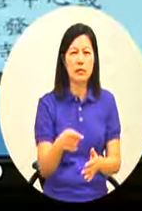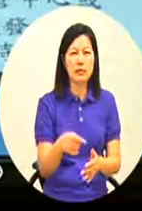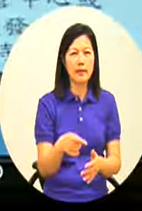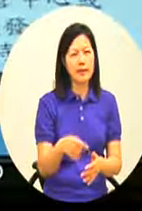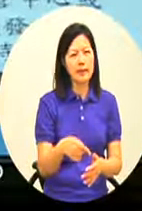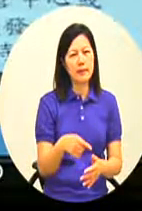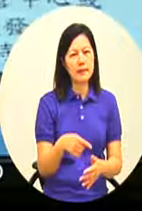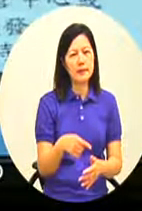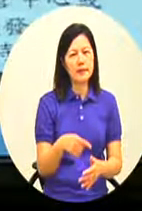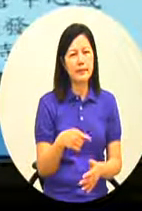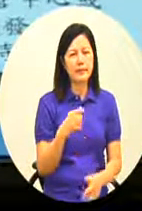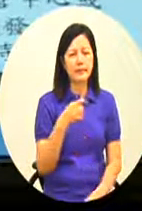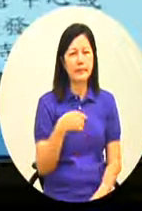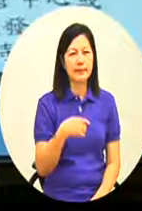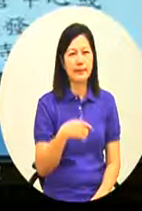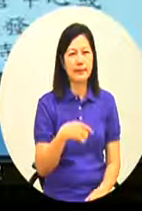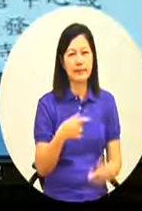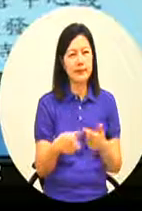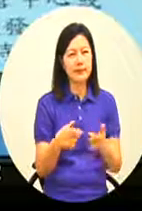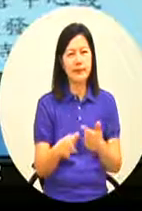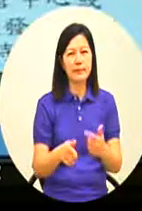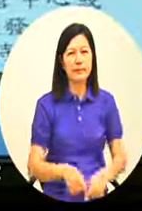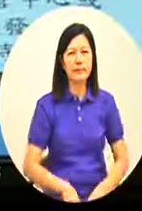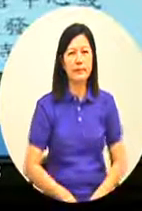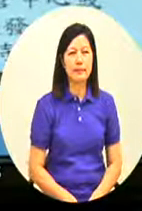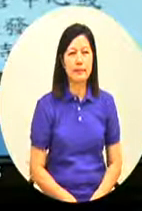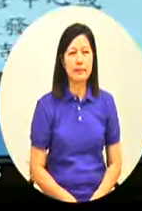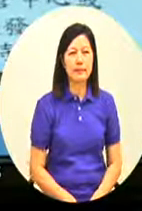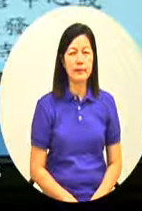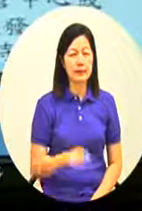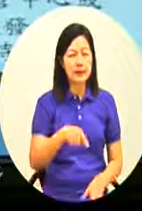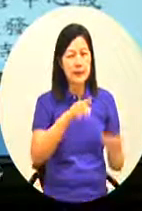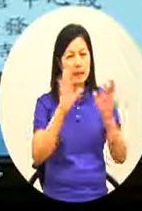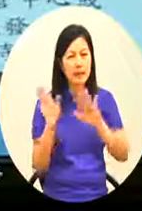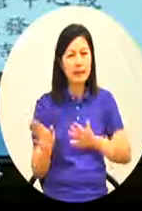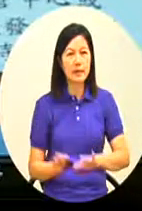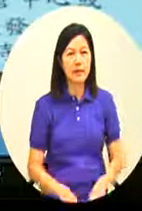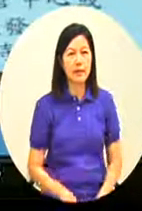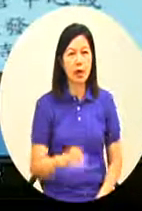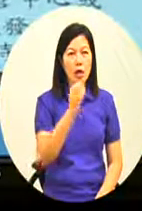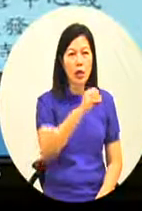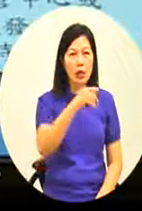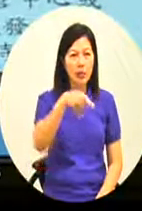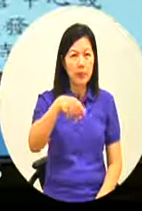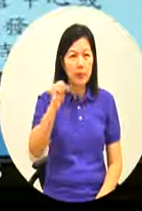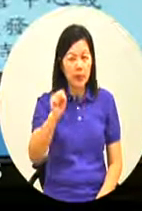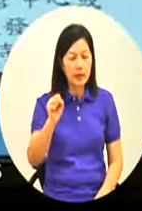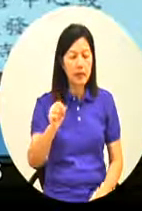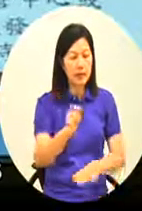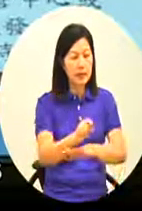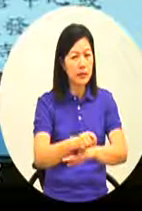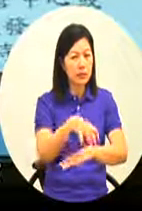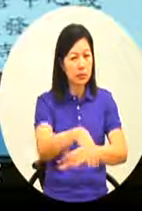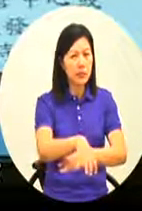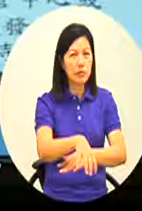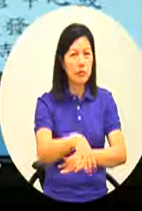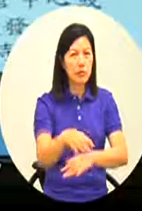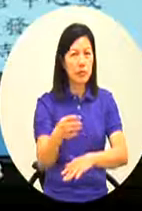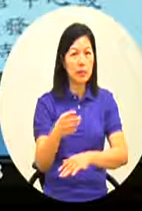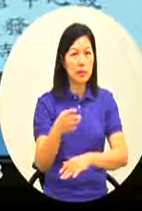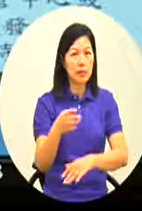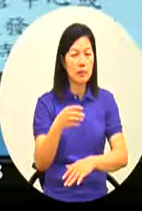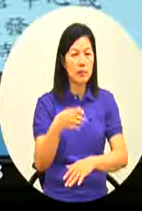像话吗？是不是？所以在这样整个的状况底下 ，OPS 办公室看起来上一次。